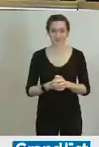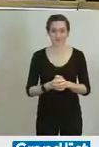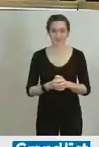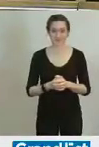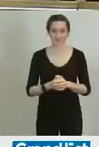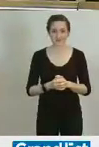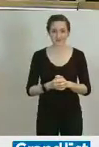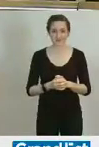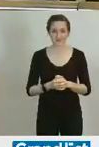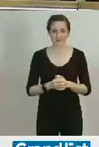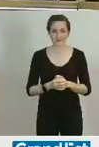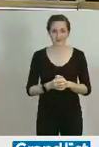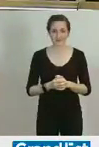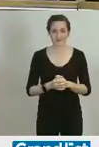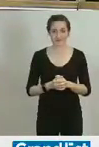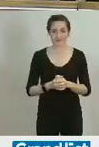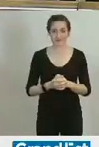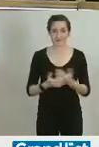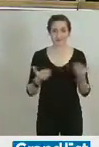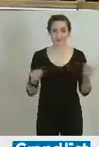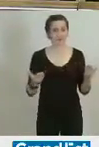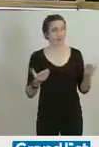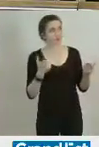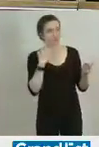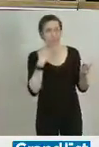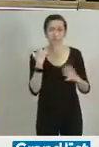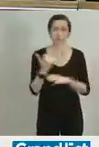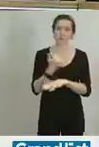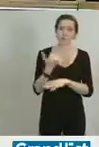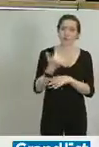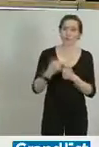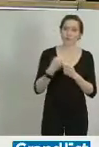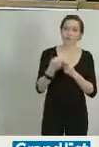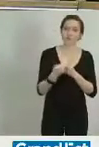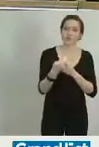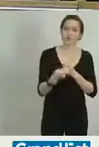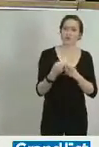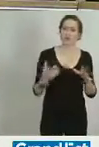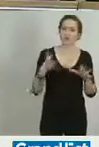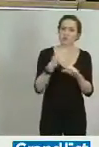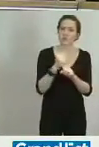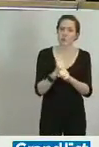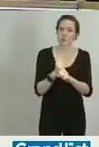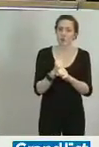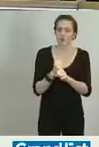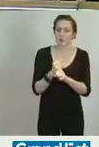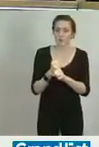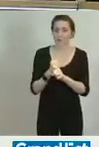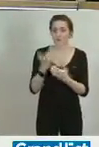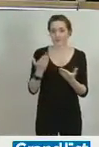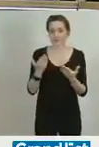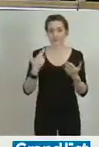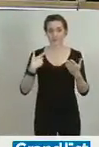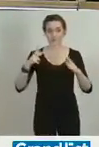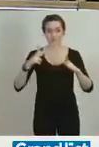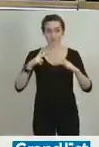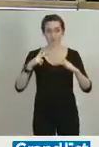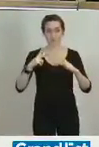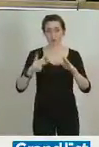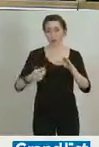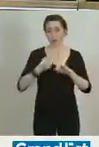diminue, je ne voudrais pas la solliciter plus longtemps, je voudrais terminer en soulignant les quelques novations